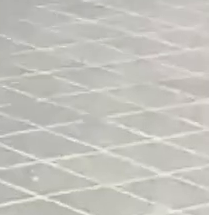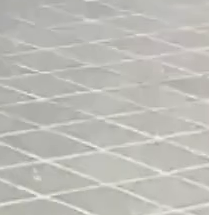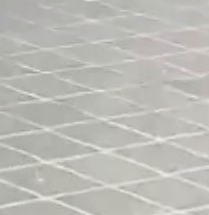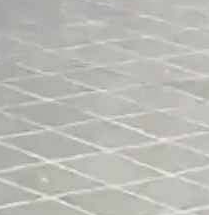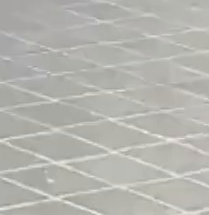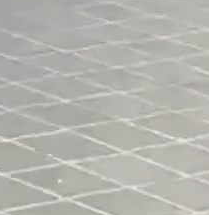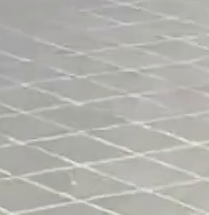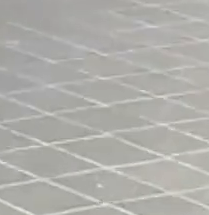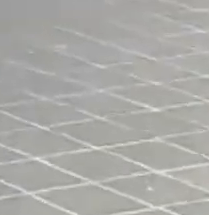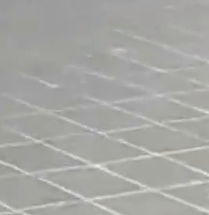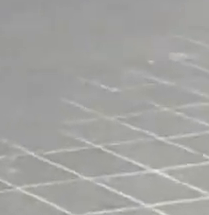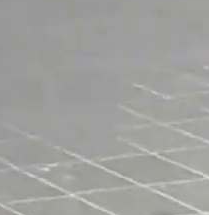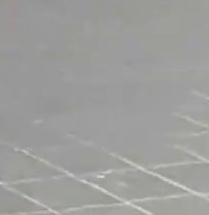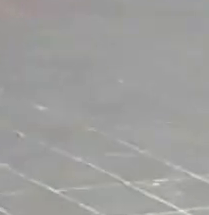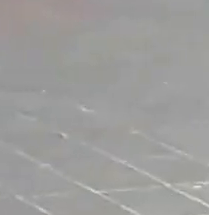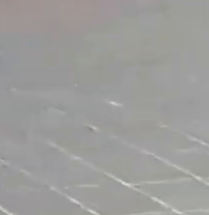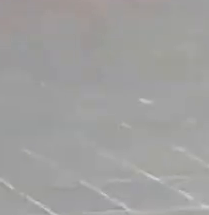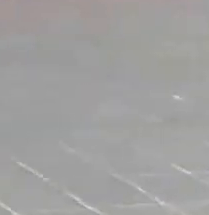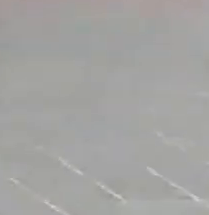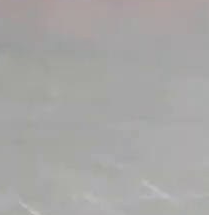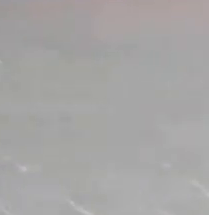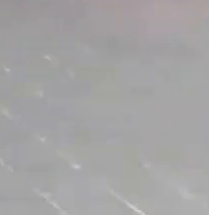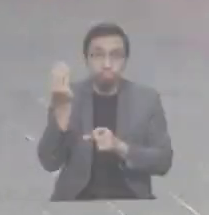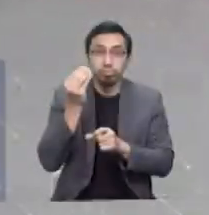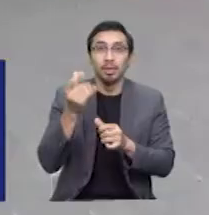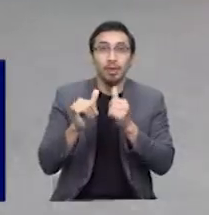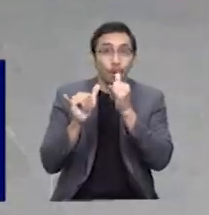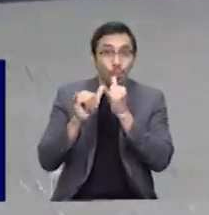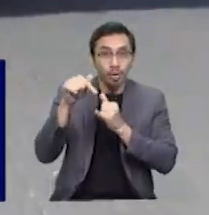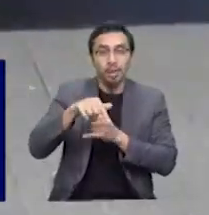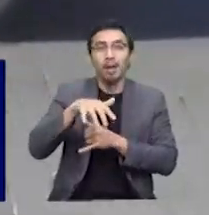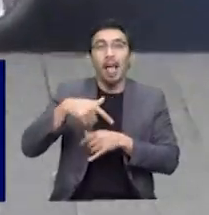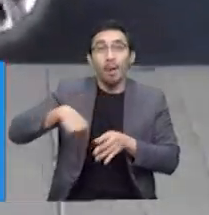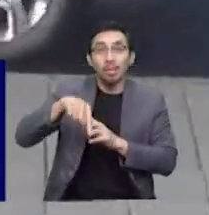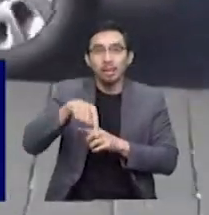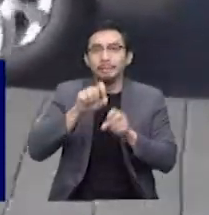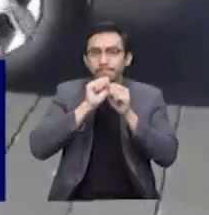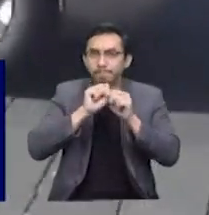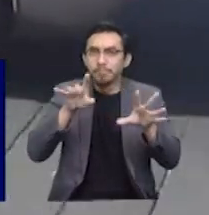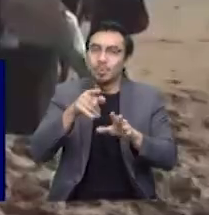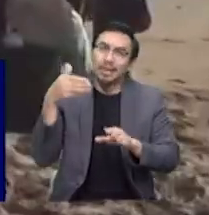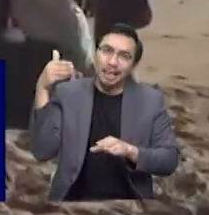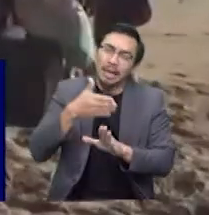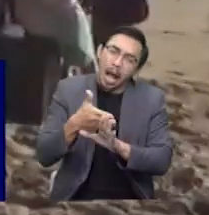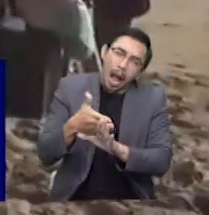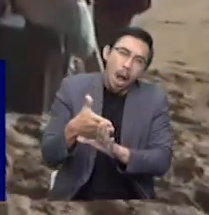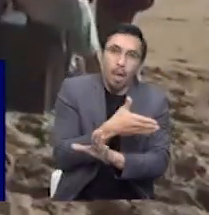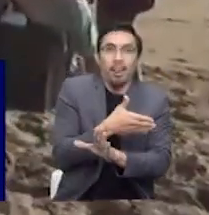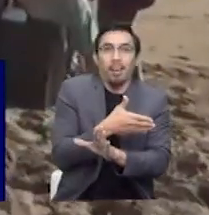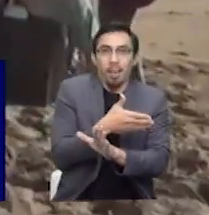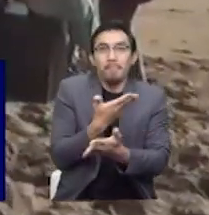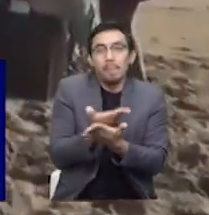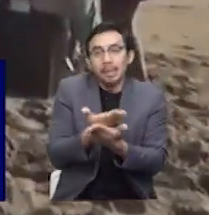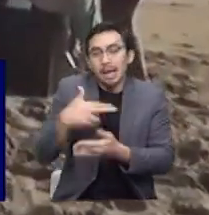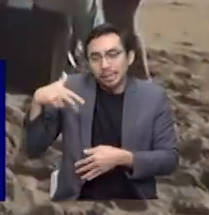pagi. Wisatawan yang akan melewatkan waktu tahun baru di kawasan Kuta diimbau datang lebih awal dan diminta berjalan kaki